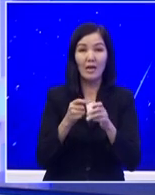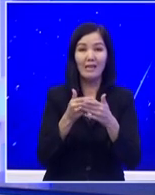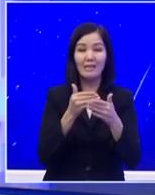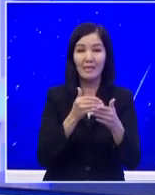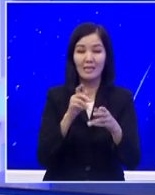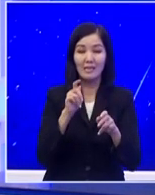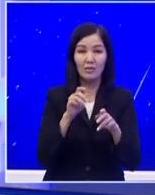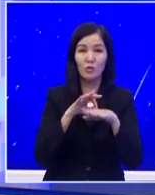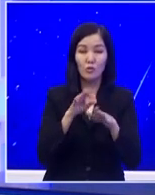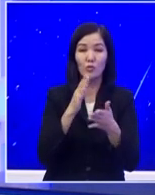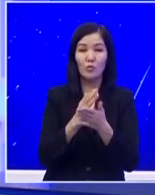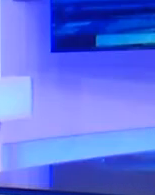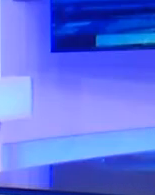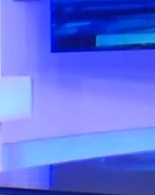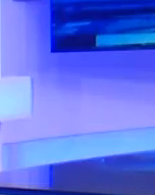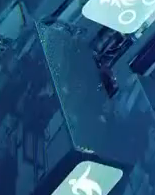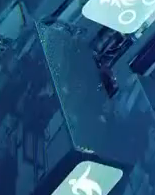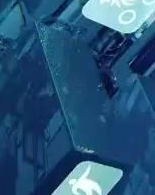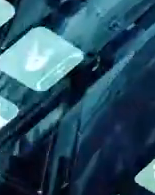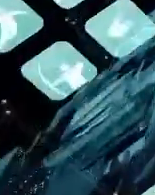амалдары жүргізілуде.